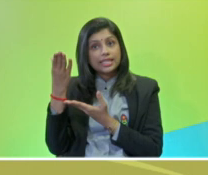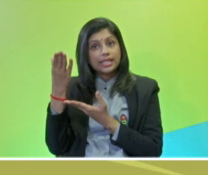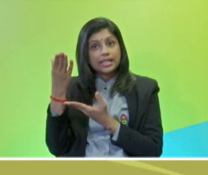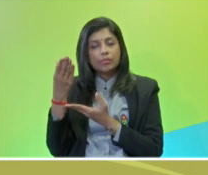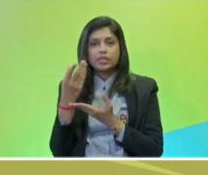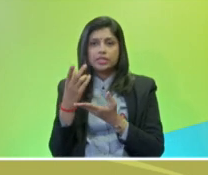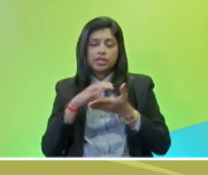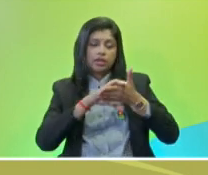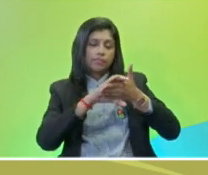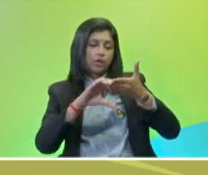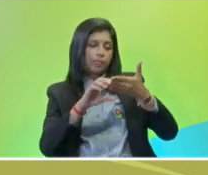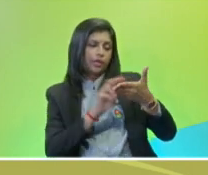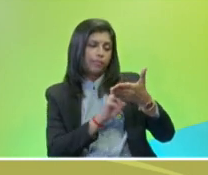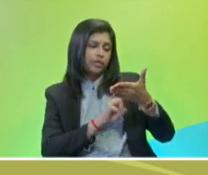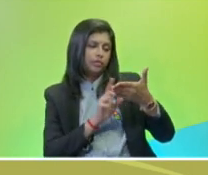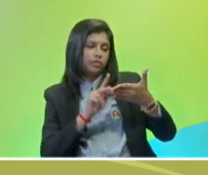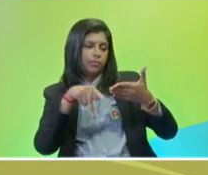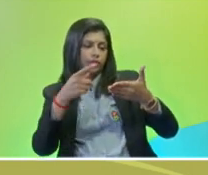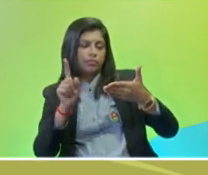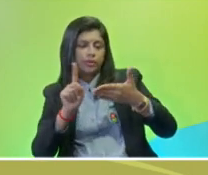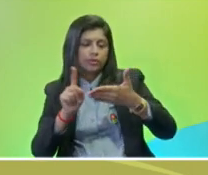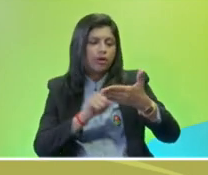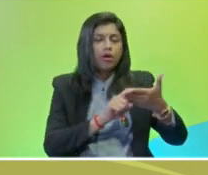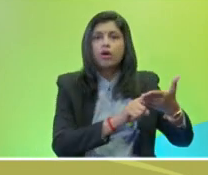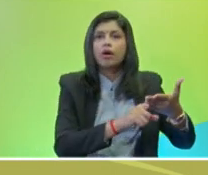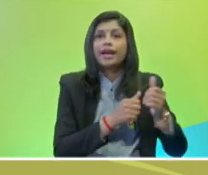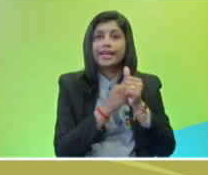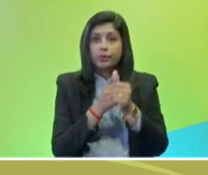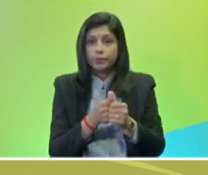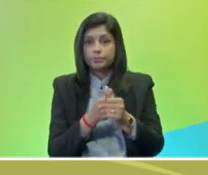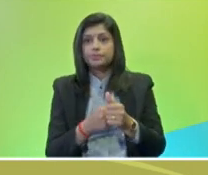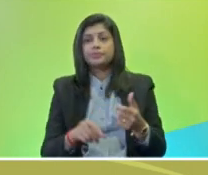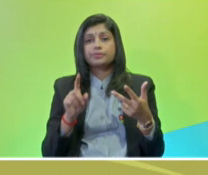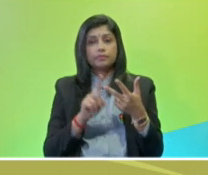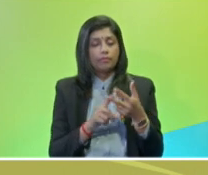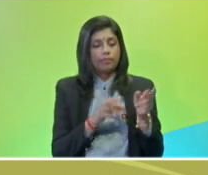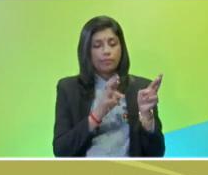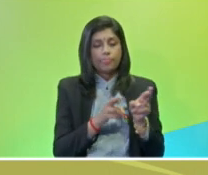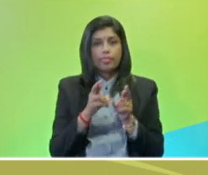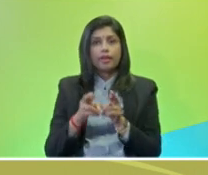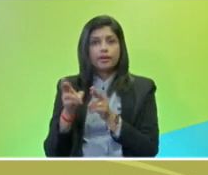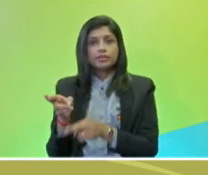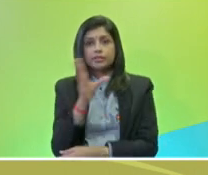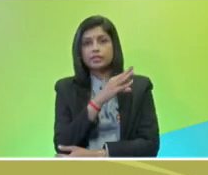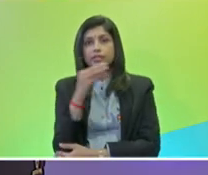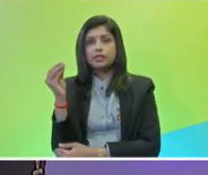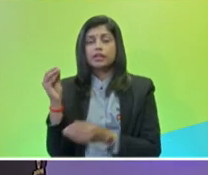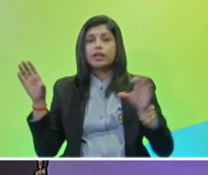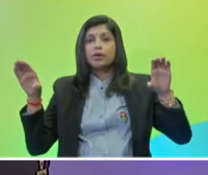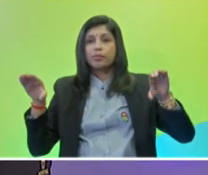akan mengikut oke yang ketiga rancang dan buat rancang dan buat ini adalah